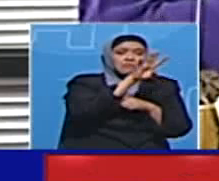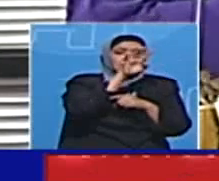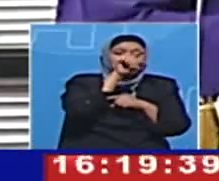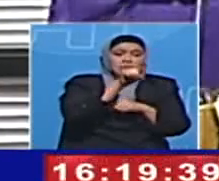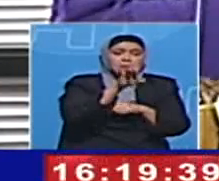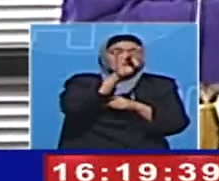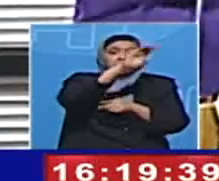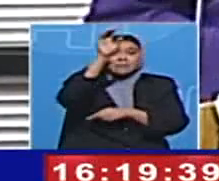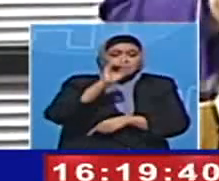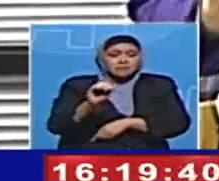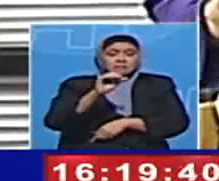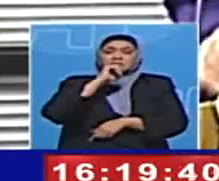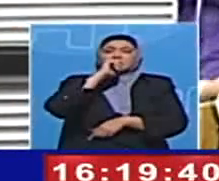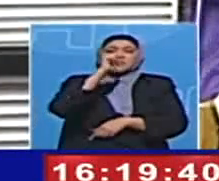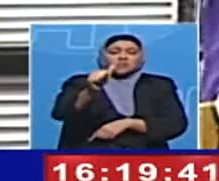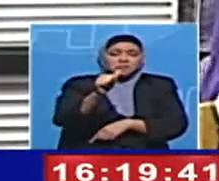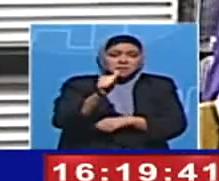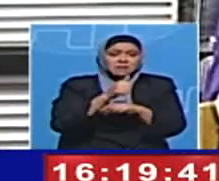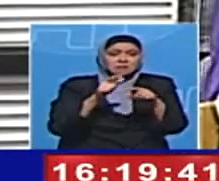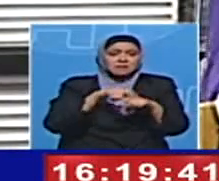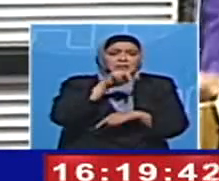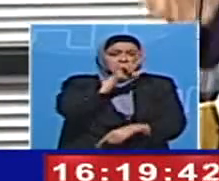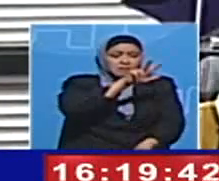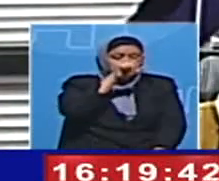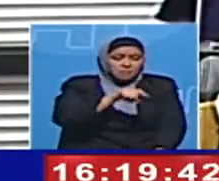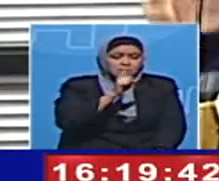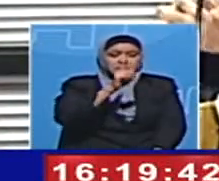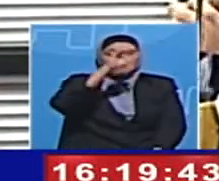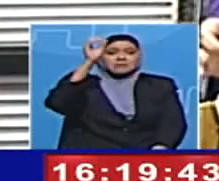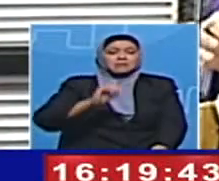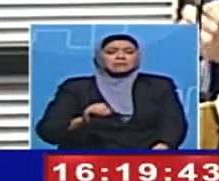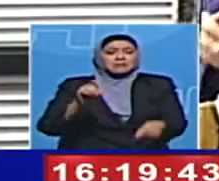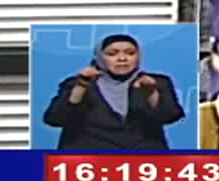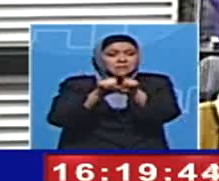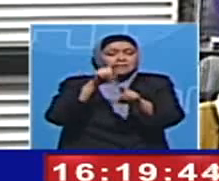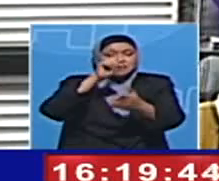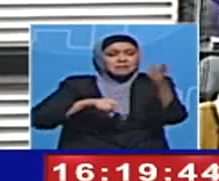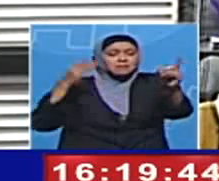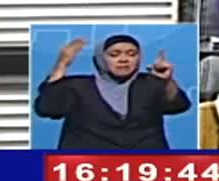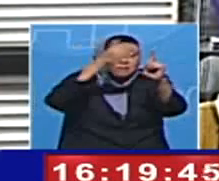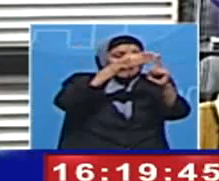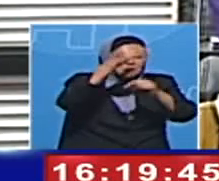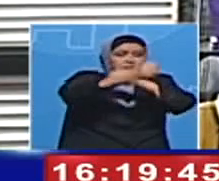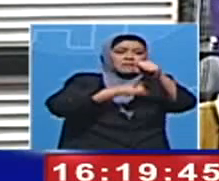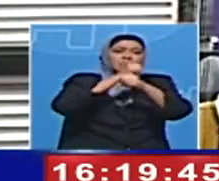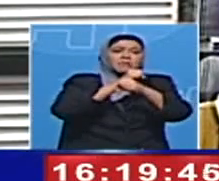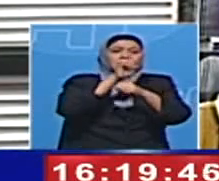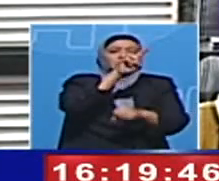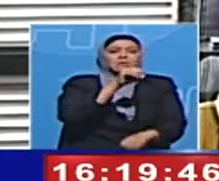4.8% dan bukan lagi 3.1% seperti yang disasarkan pada tahun